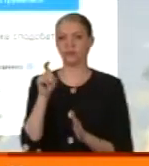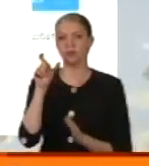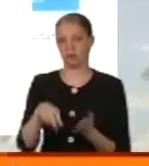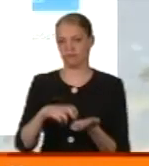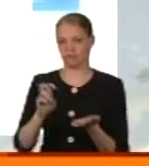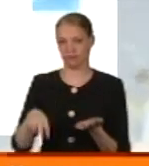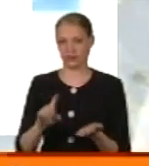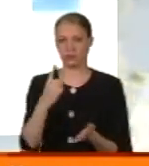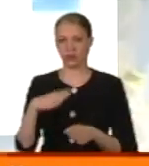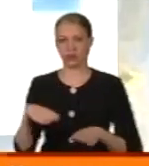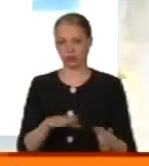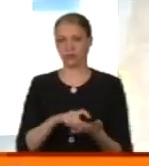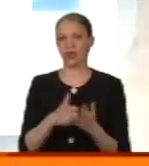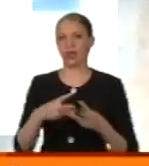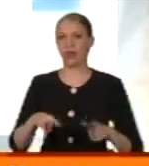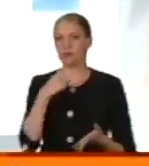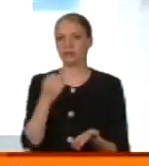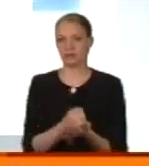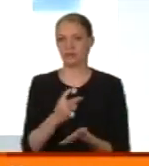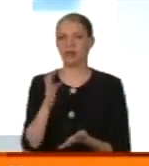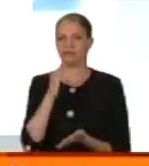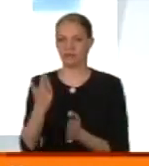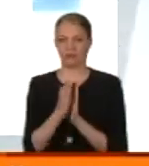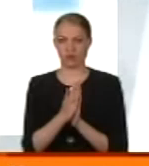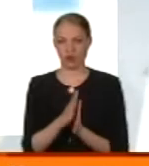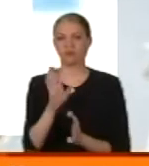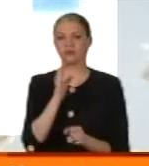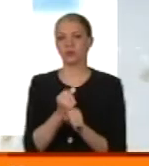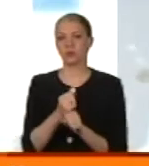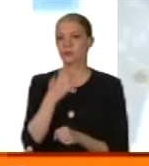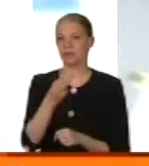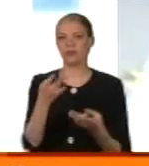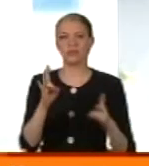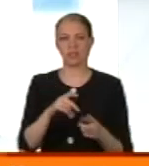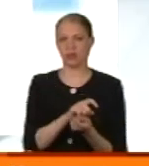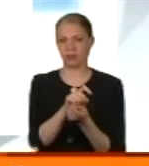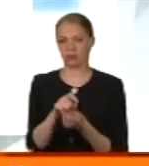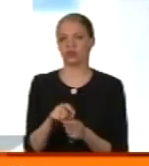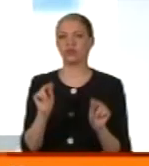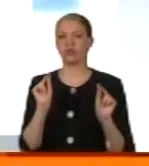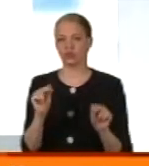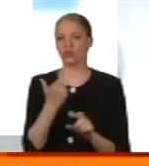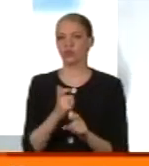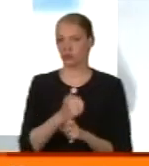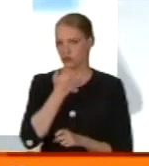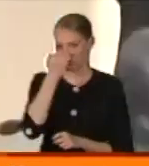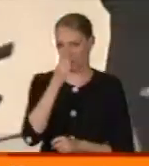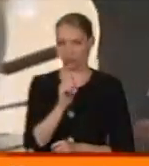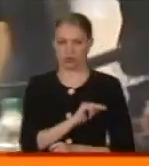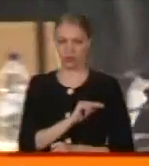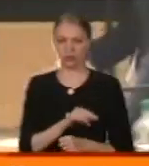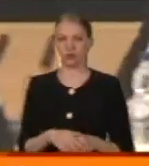першого заступника. Кабмін ухвалив рішення на її прохання. Ека зробить заяву, не треба чуток. Щиро, дуже дякую за